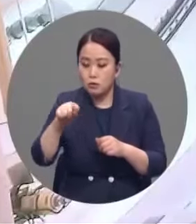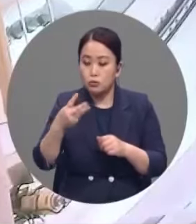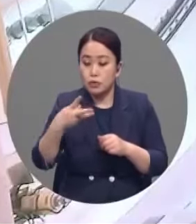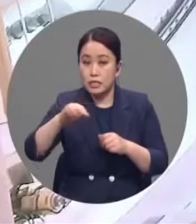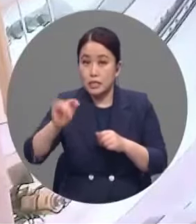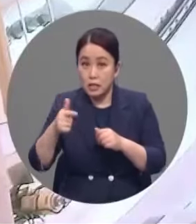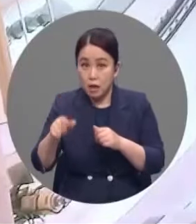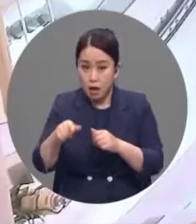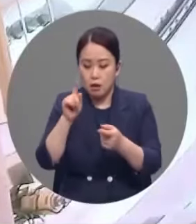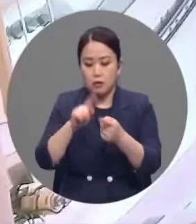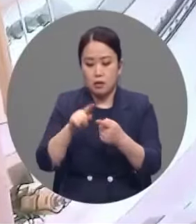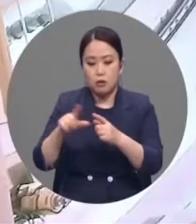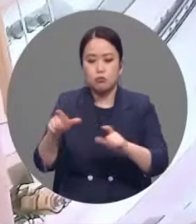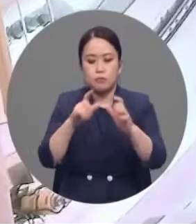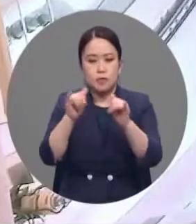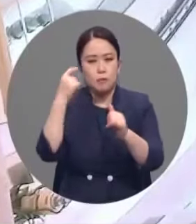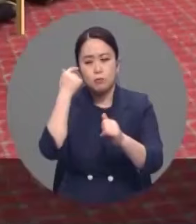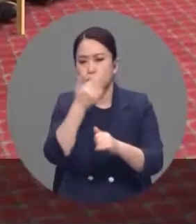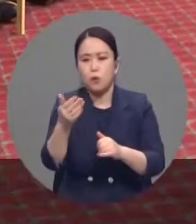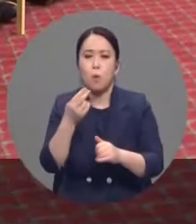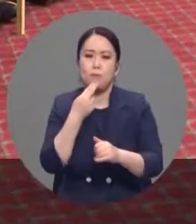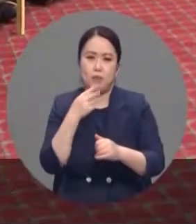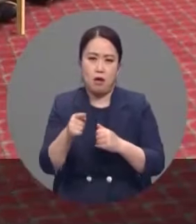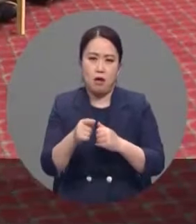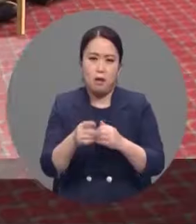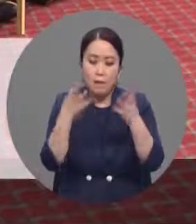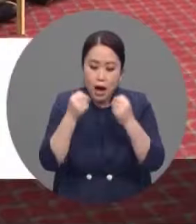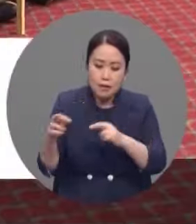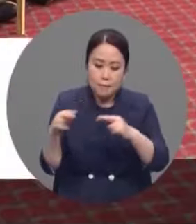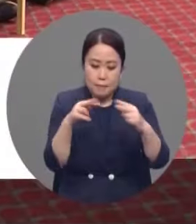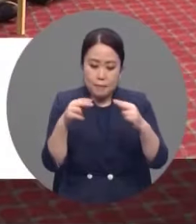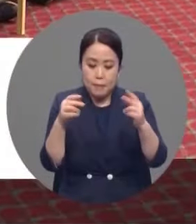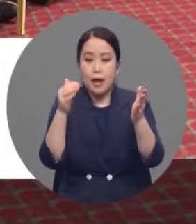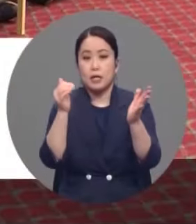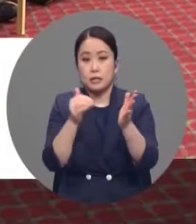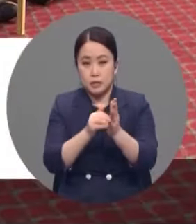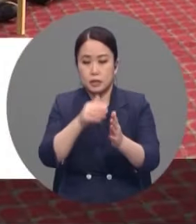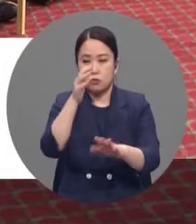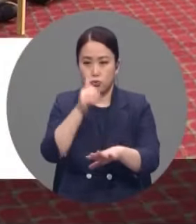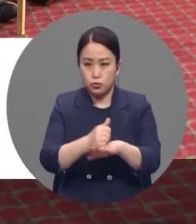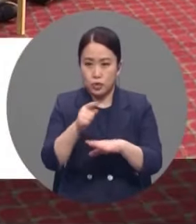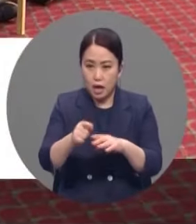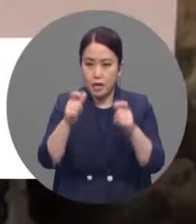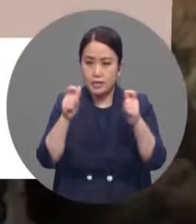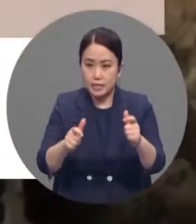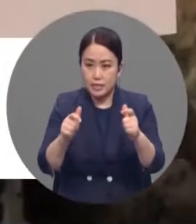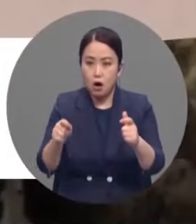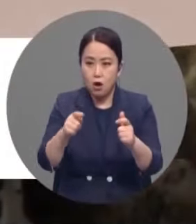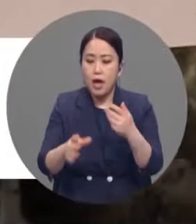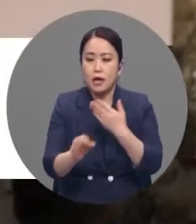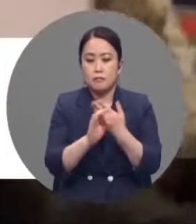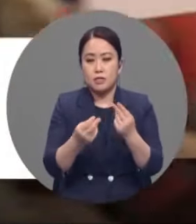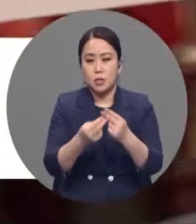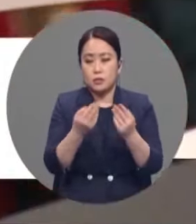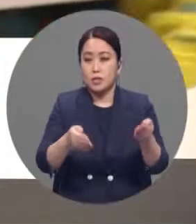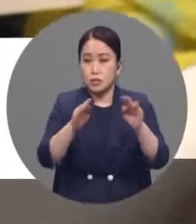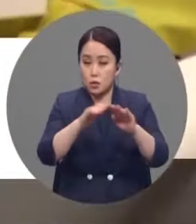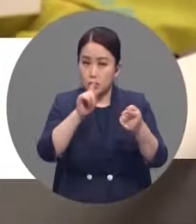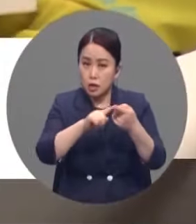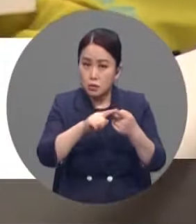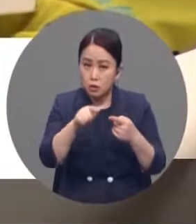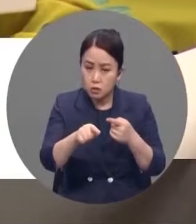않았고 많은 논쟁을 한 끝에 앞으로의 지역 의견 수렴, 지역의 임시 저장 시설 관련된 그런